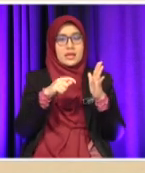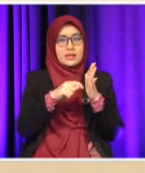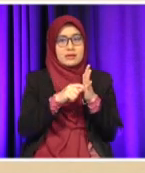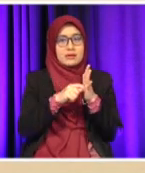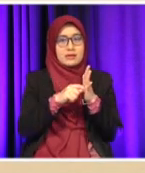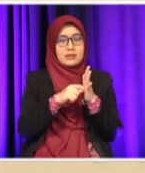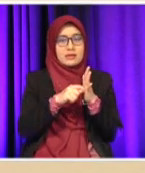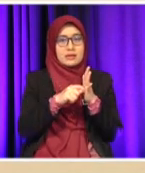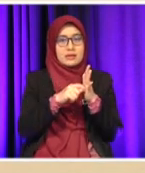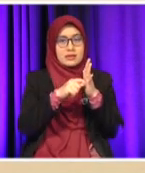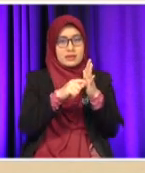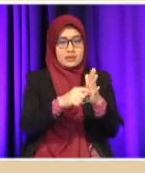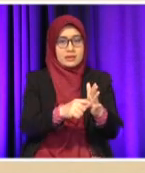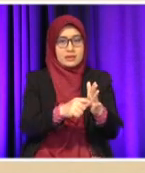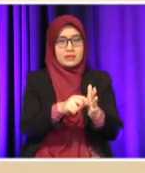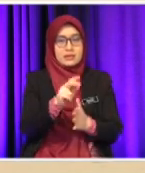kepentingan